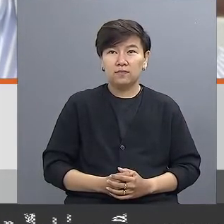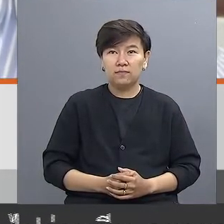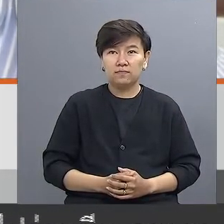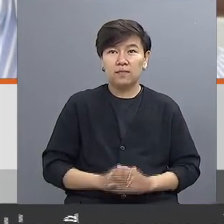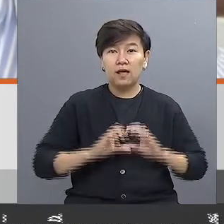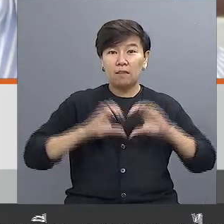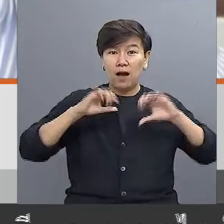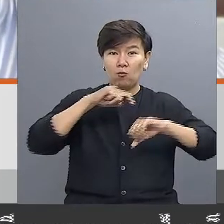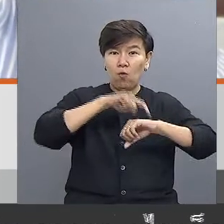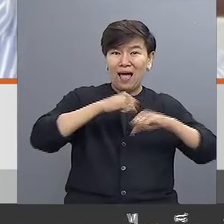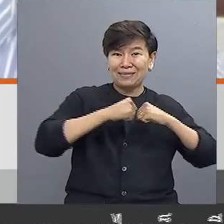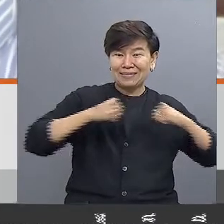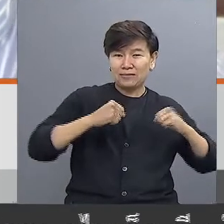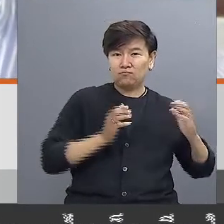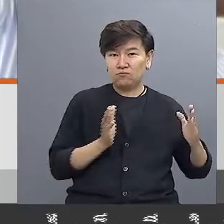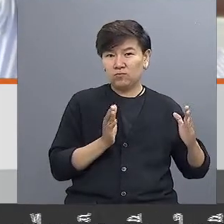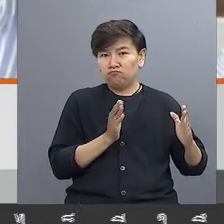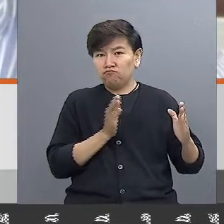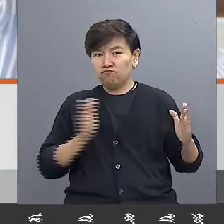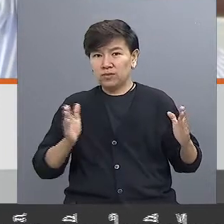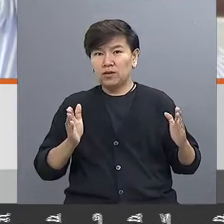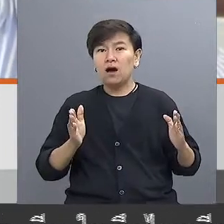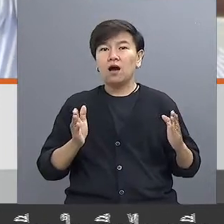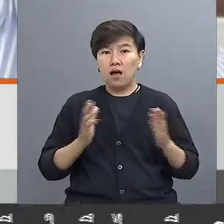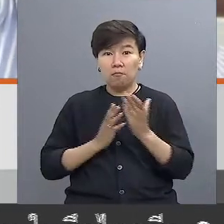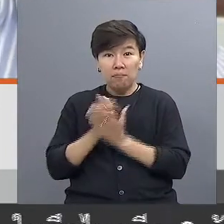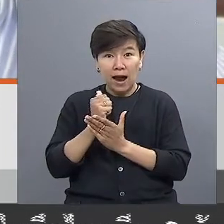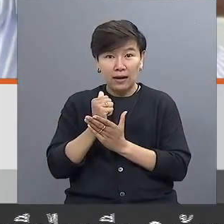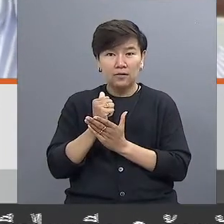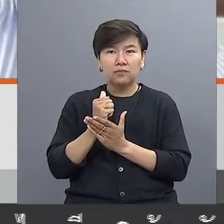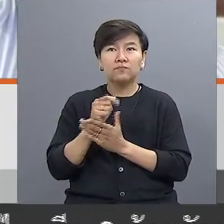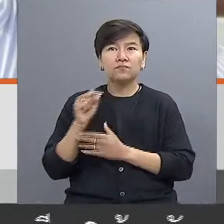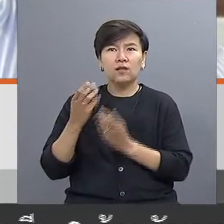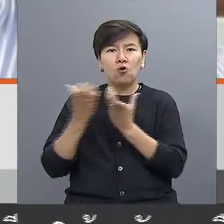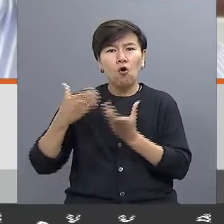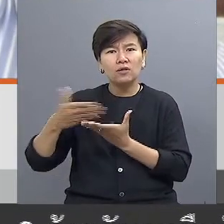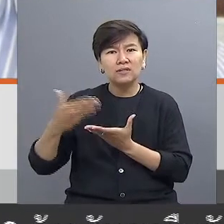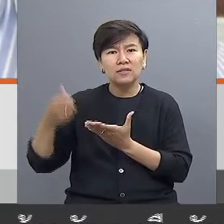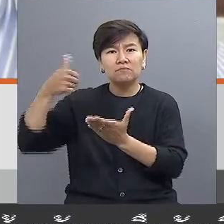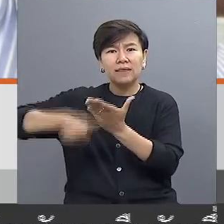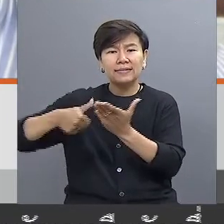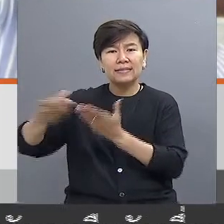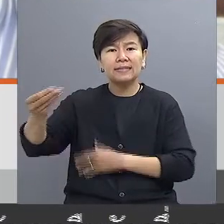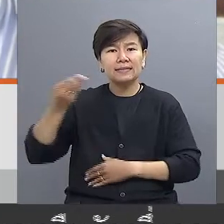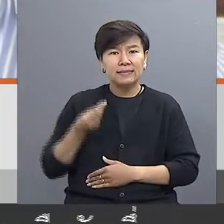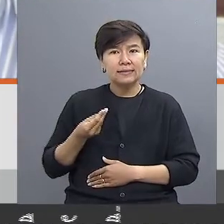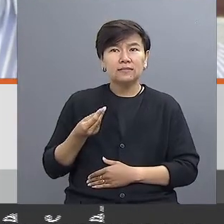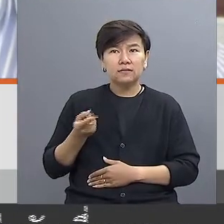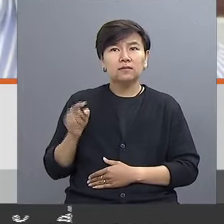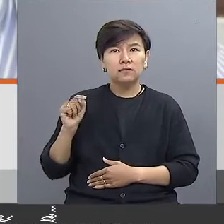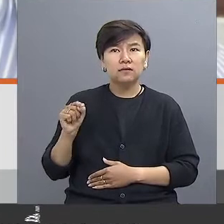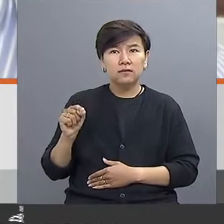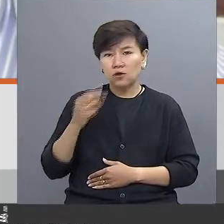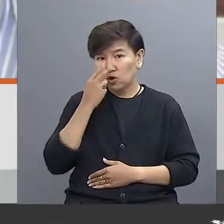นะครับก็จะเป็น 3,500บาทแต่ถ้าเราหันมาดูของการครับที่มีคืนนะครับโดยเฉลี่ยนะครับอ่าถ้าดูจากสถิติ